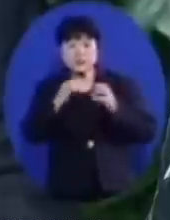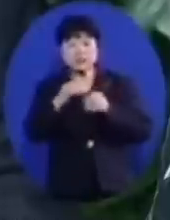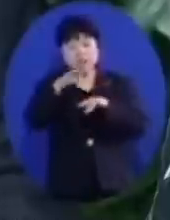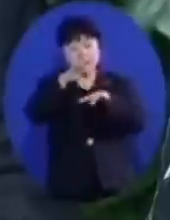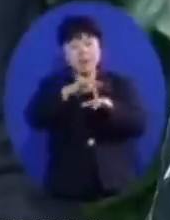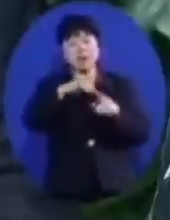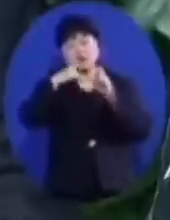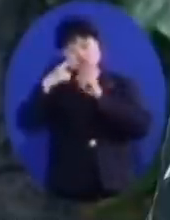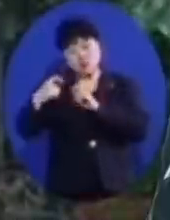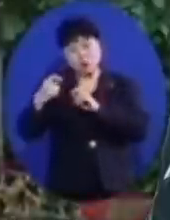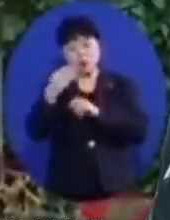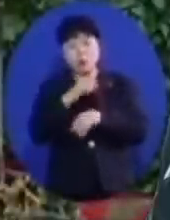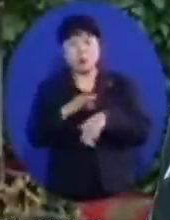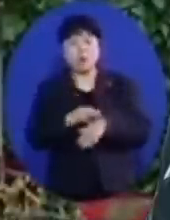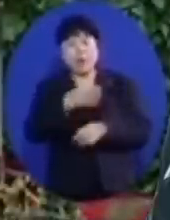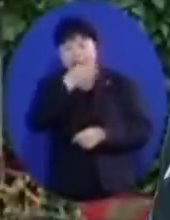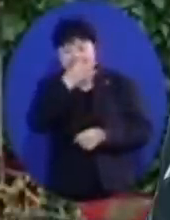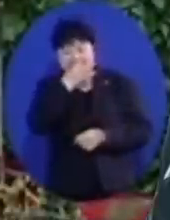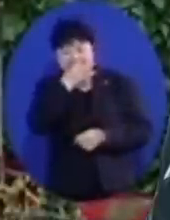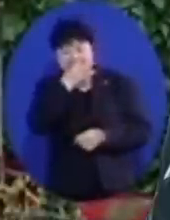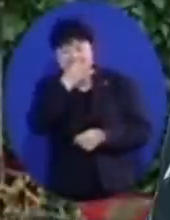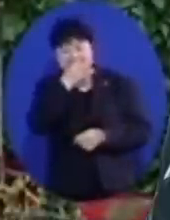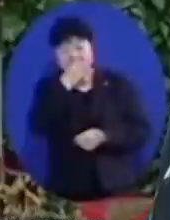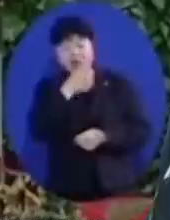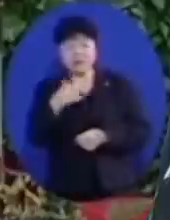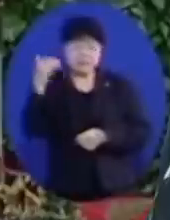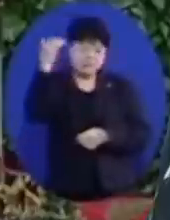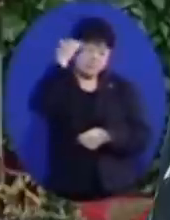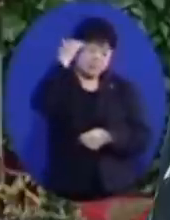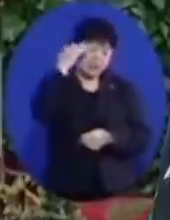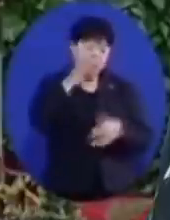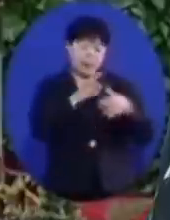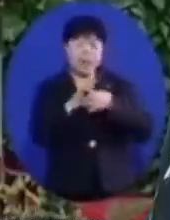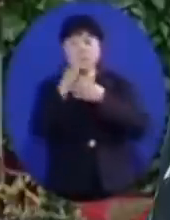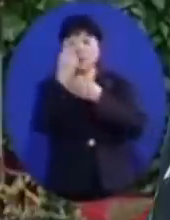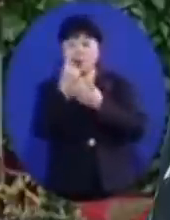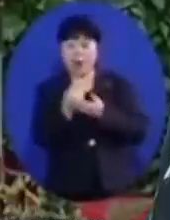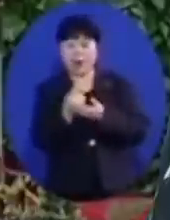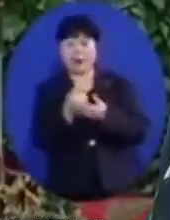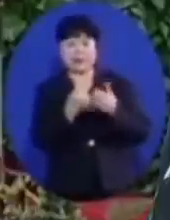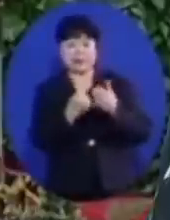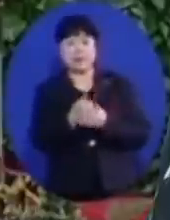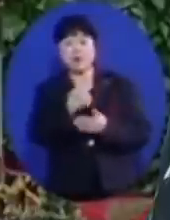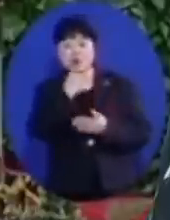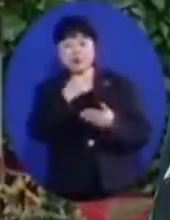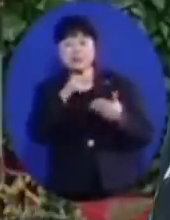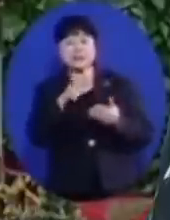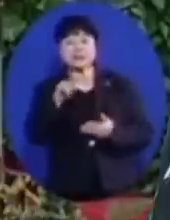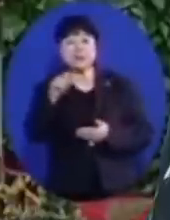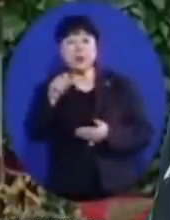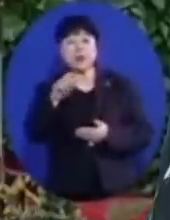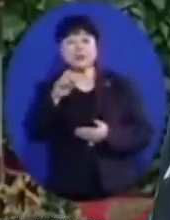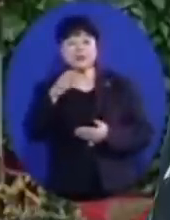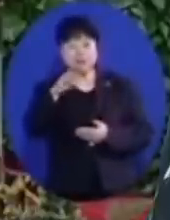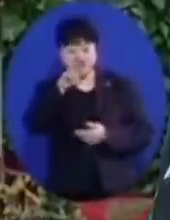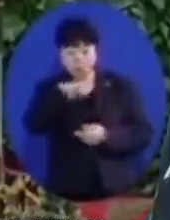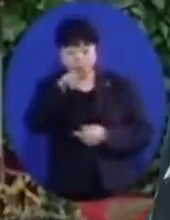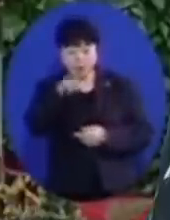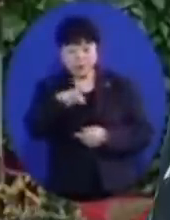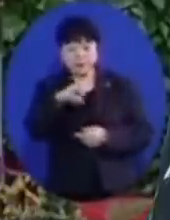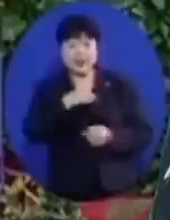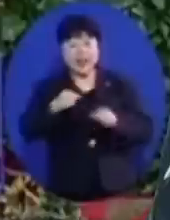마귀의 유혹과 육신의 정욕을 공격이 우리에게 끊임없이 다가오는 것입니다 로마서 7장 15절로 24절 말씀대로